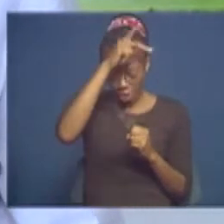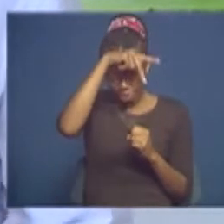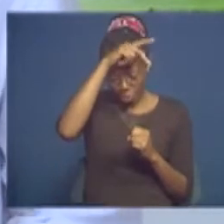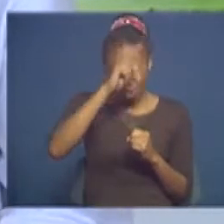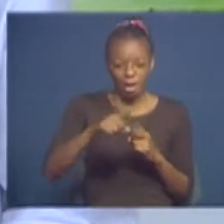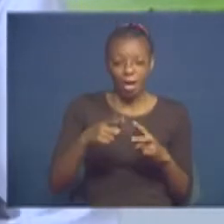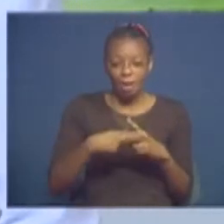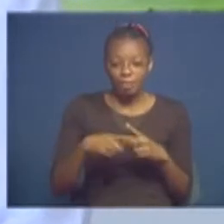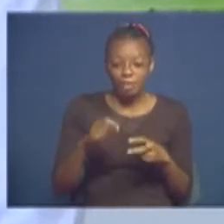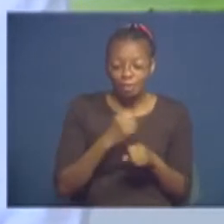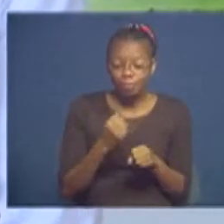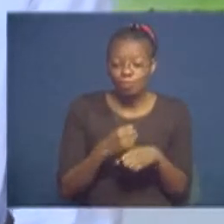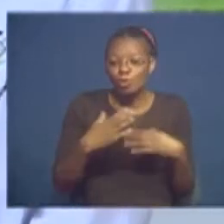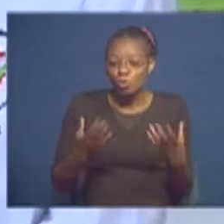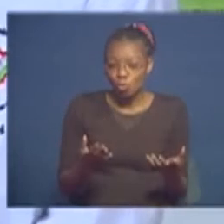ambao